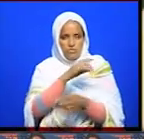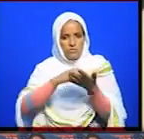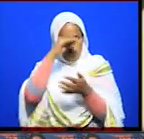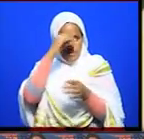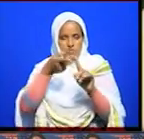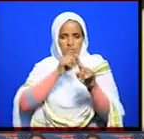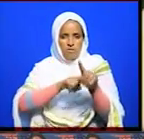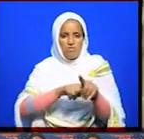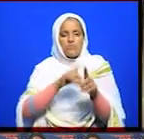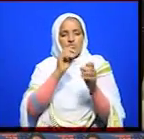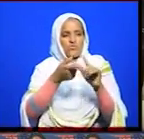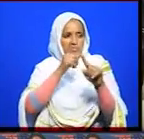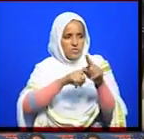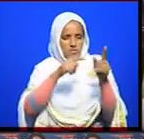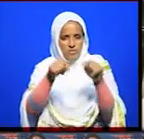በመካከል